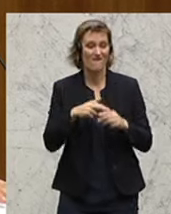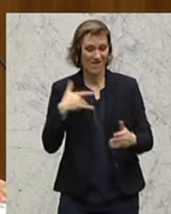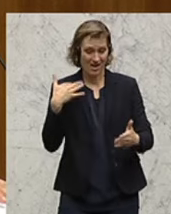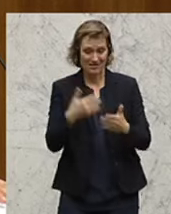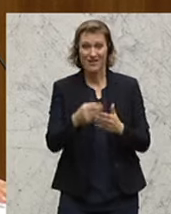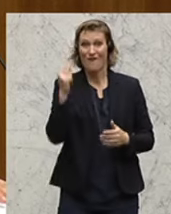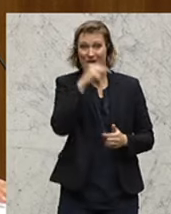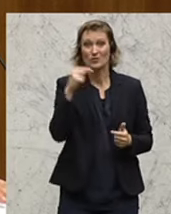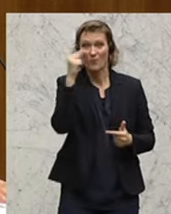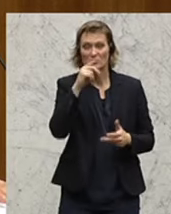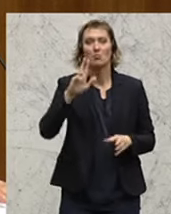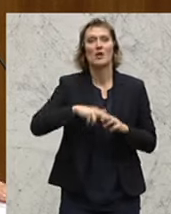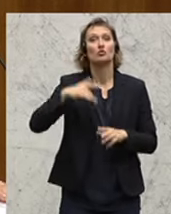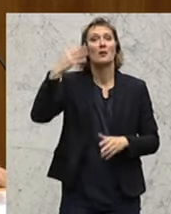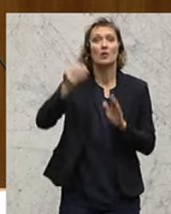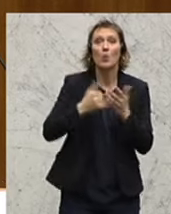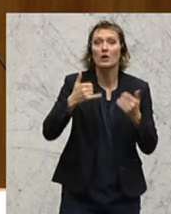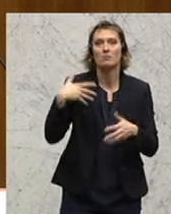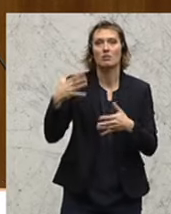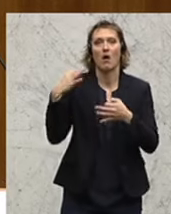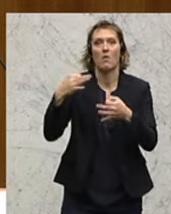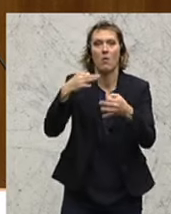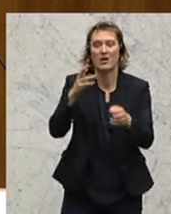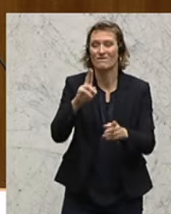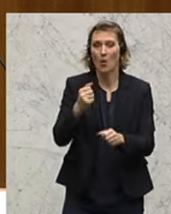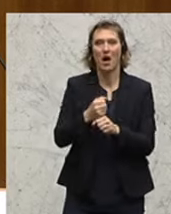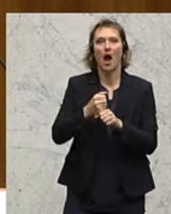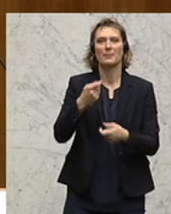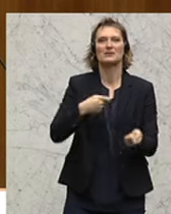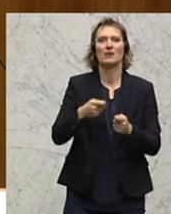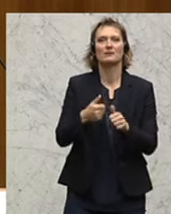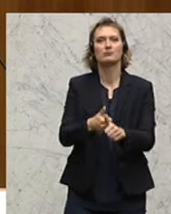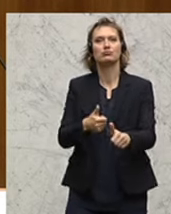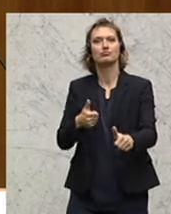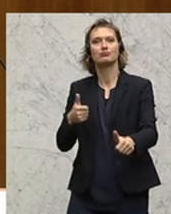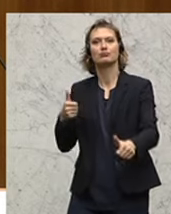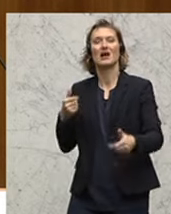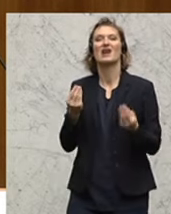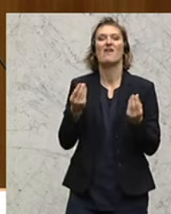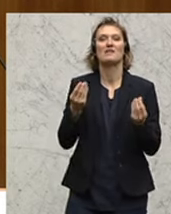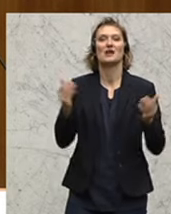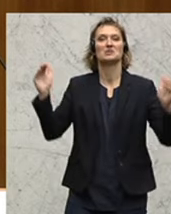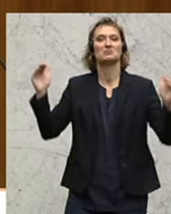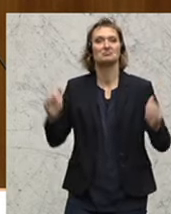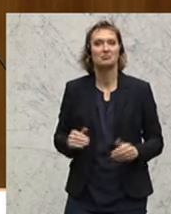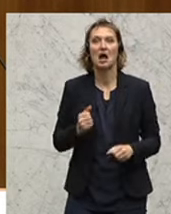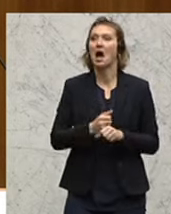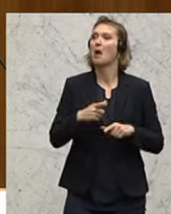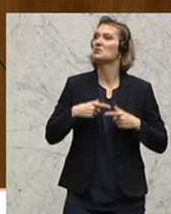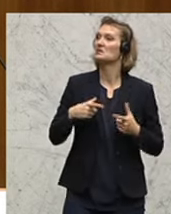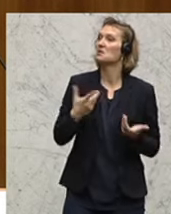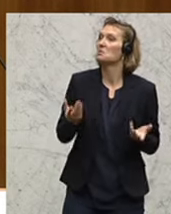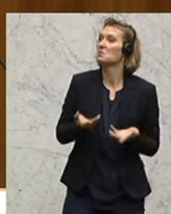sich über Jahrzehnte hinaus, weil sie diese Menschen nachher vom Arbeitsmarkt entfremdet haben, weil sie dequalifiziert sind und weil sie sich an das